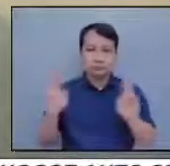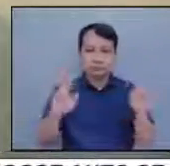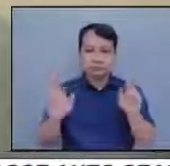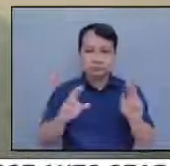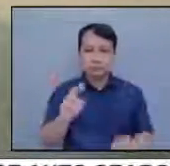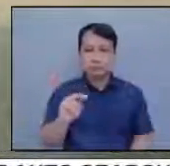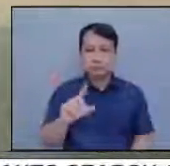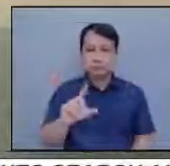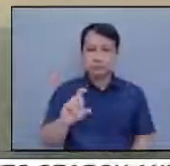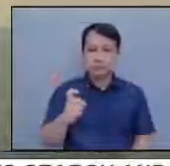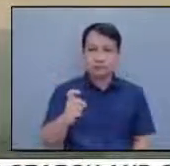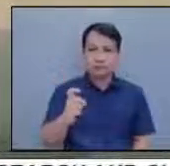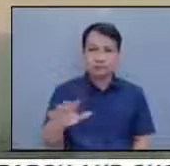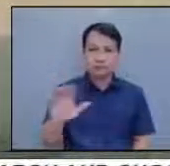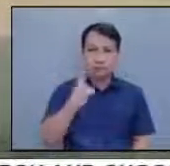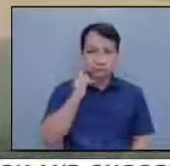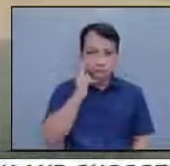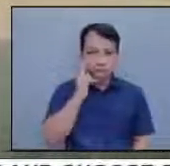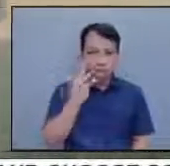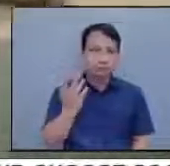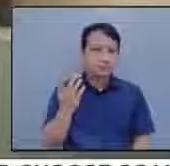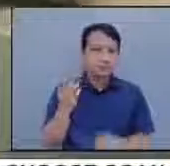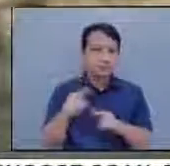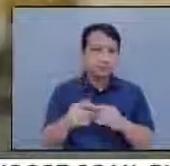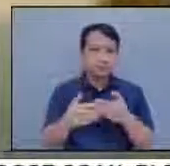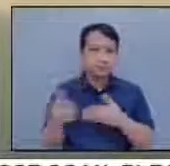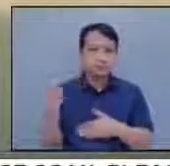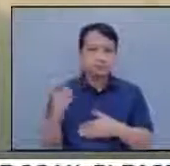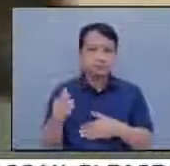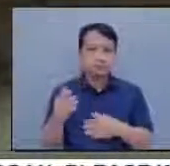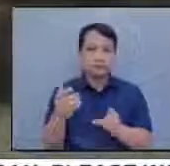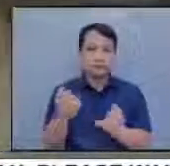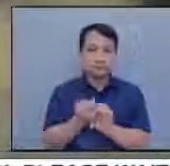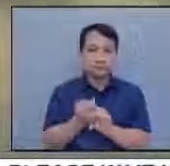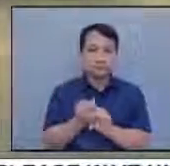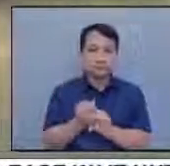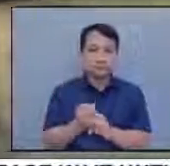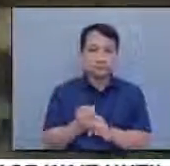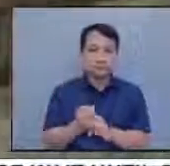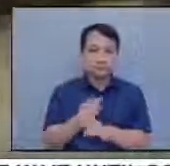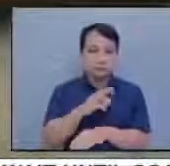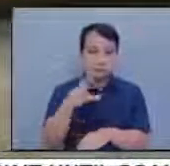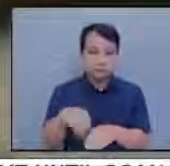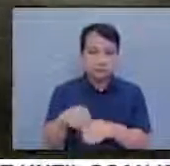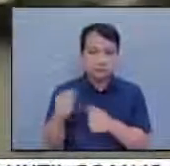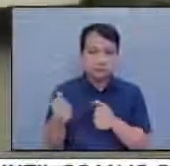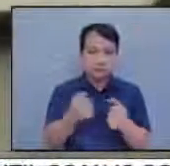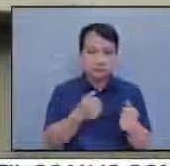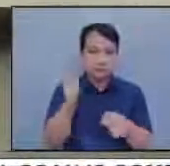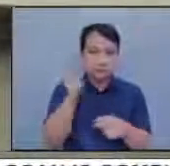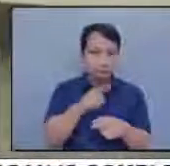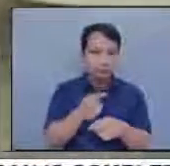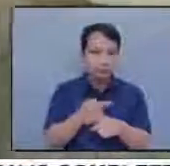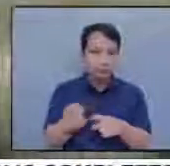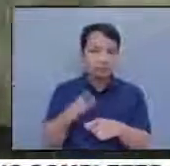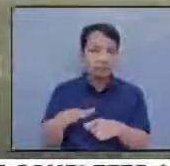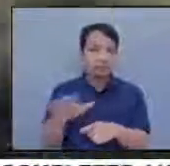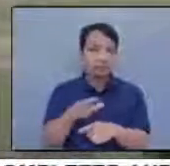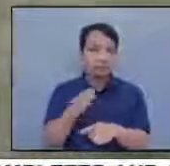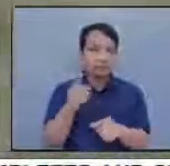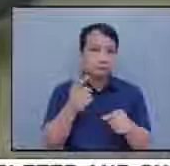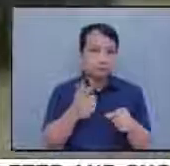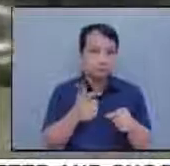natin doon sa sitwasyon ng trapiko dito at maging sa kaayusan ng daloy ng mga